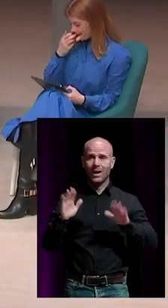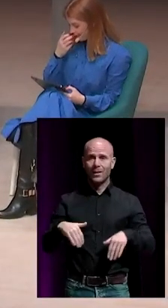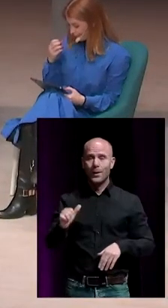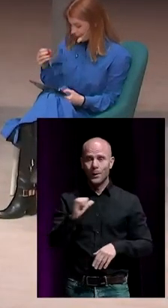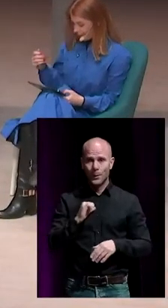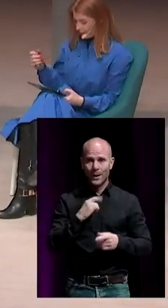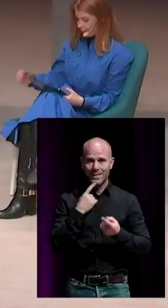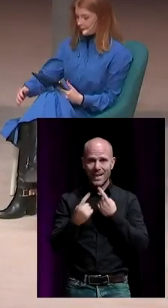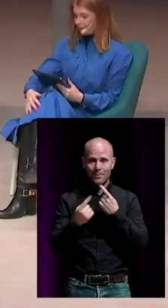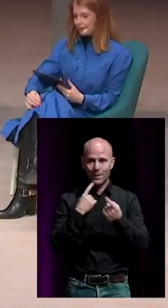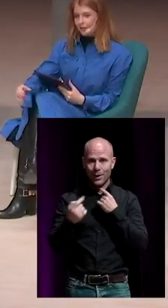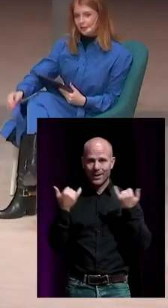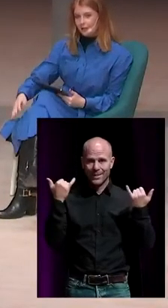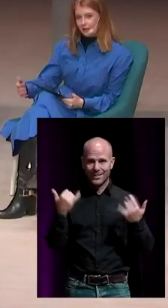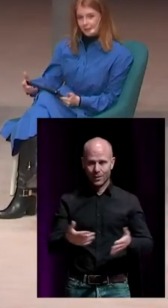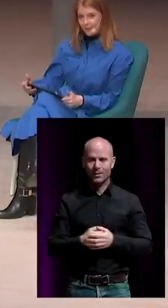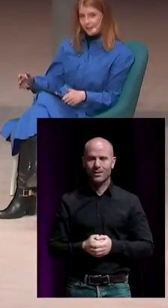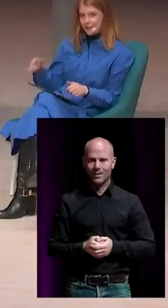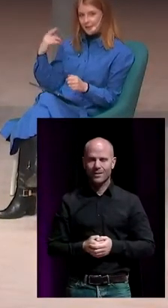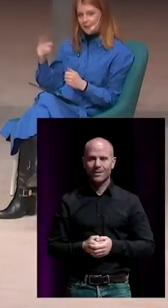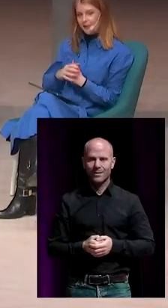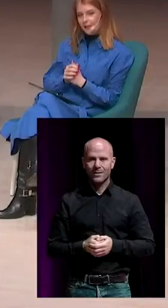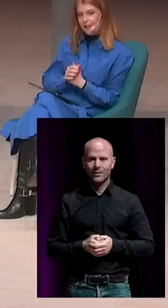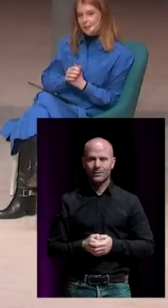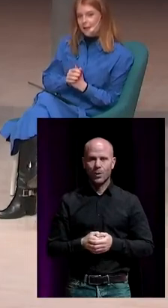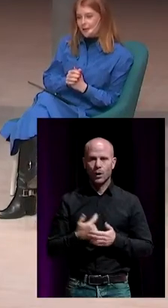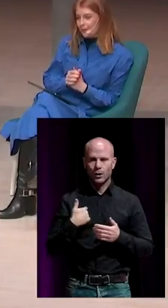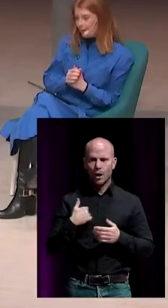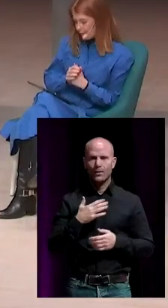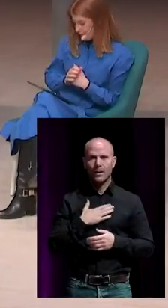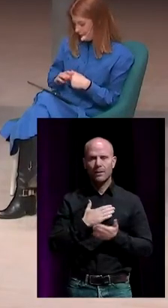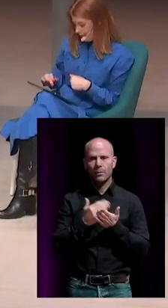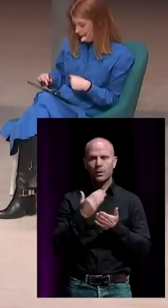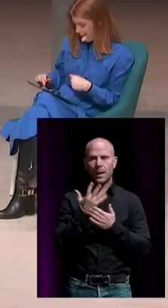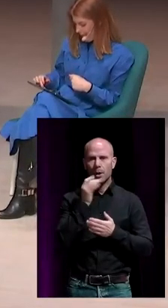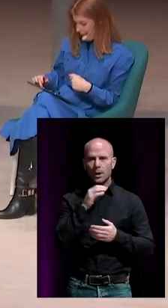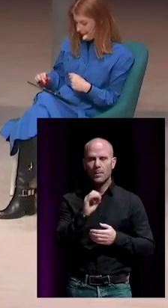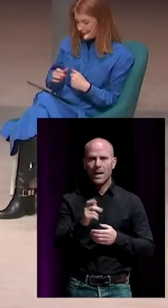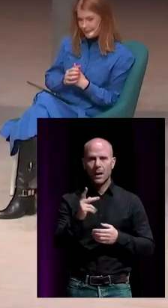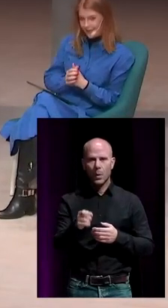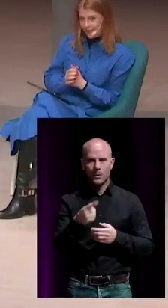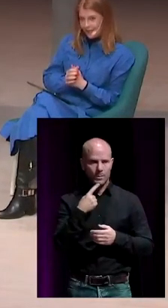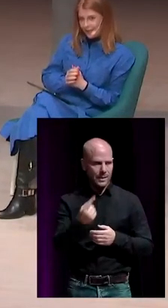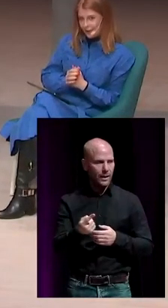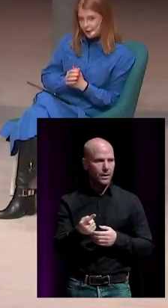roliga samtal här idag. Och jag tar lite, spinnar vidare lite på det här som Akko säger här med